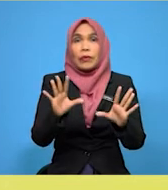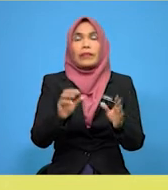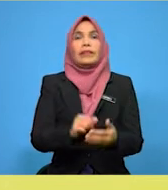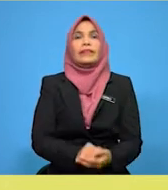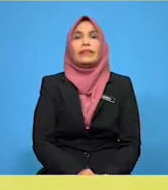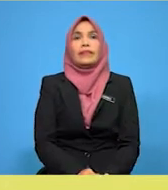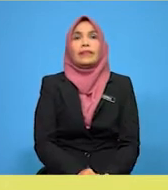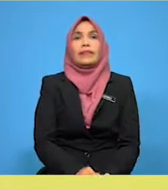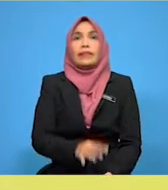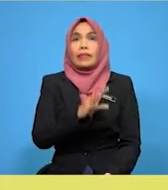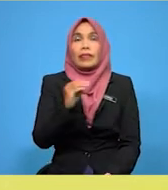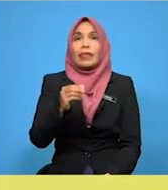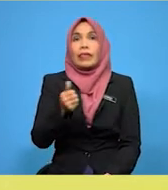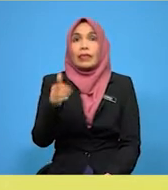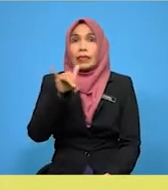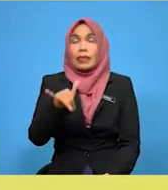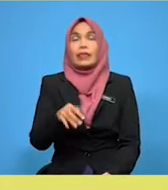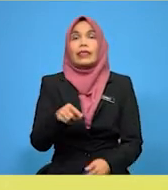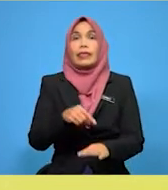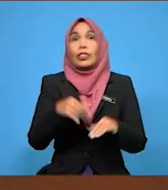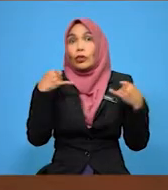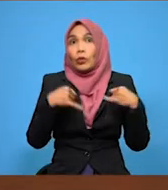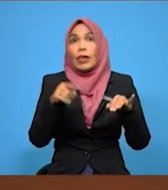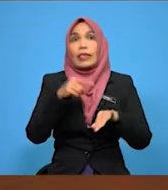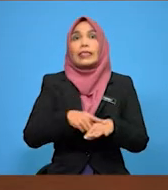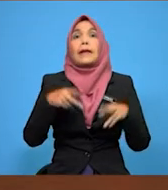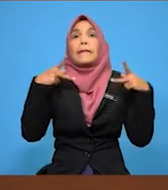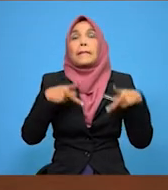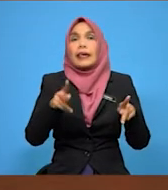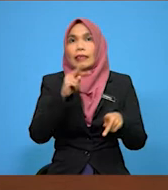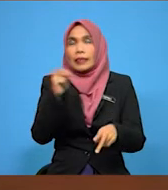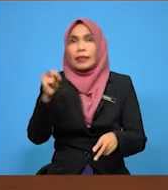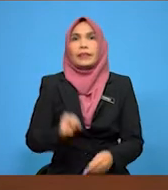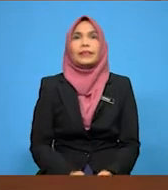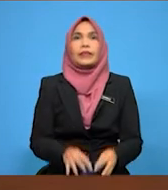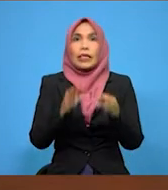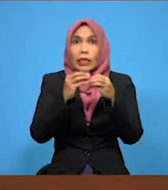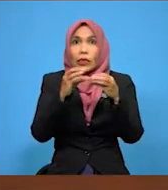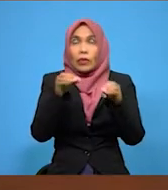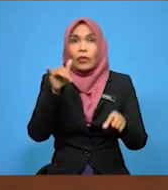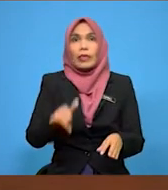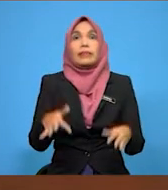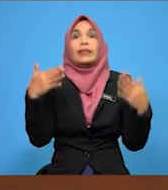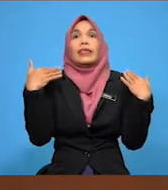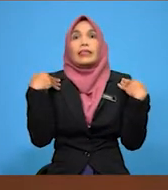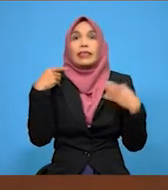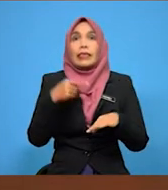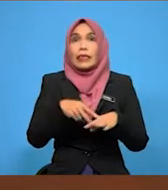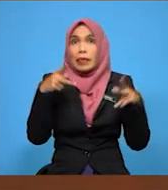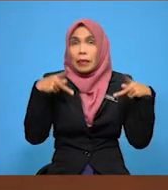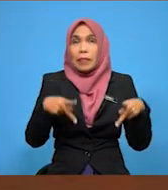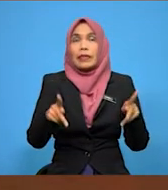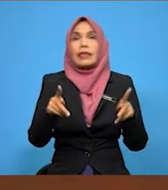sajian dan ianya dijual di pasaran. Telur-telur yang berada di pasaran dijual mengikut